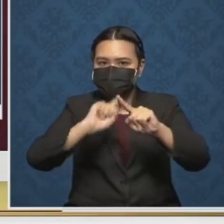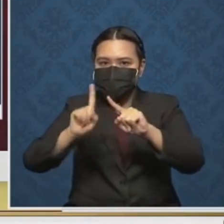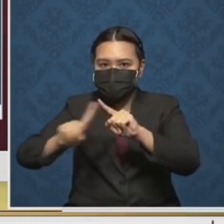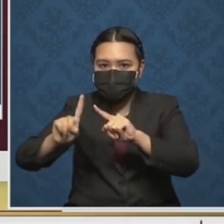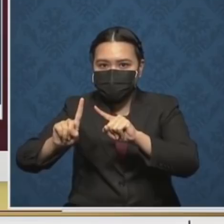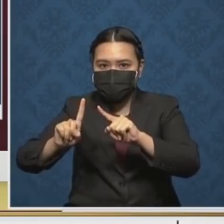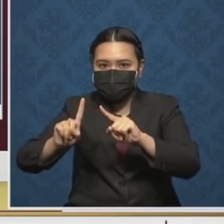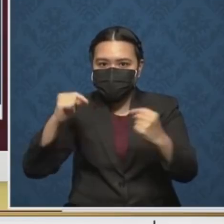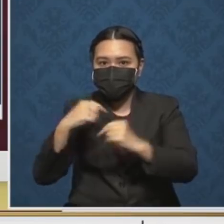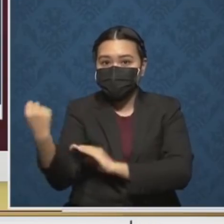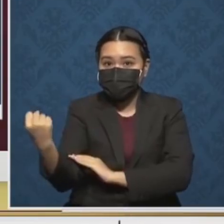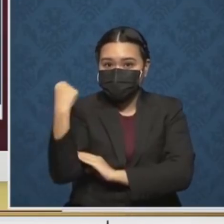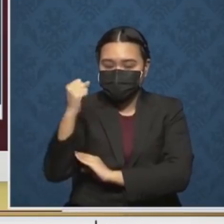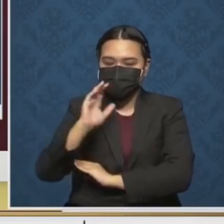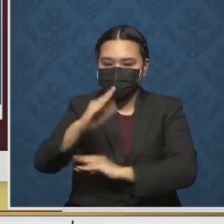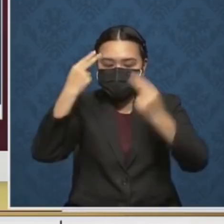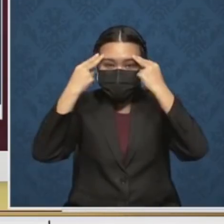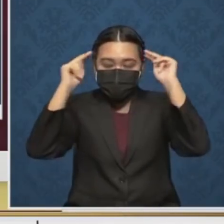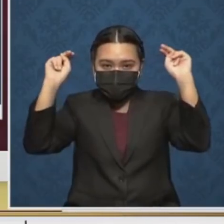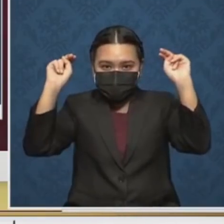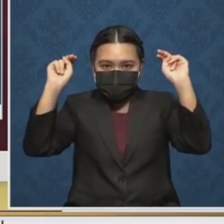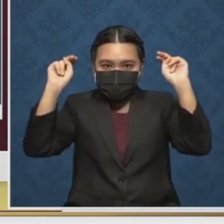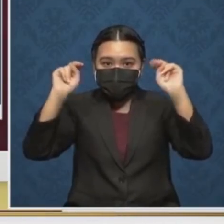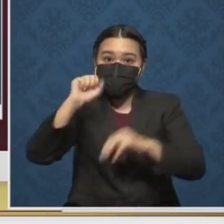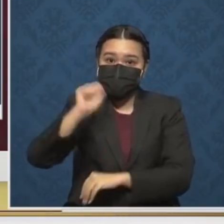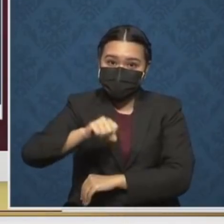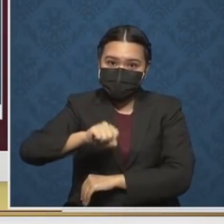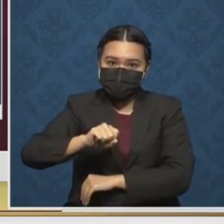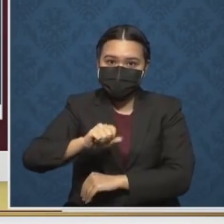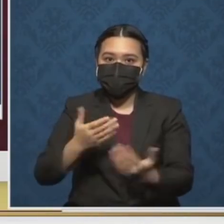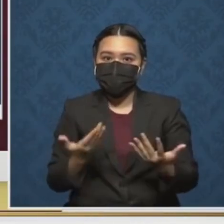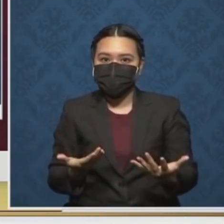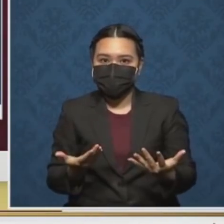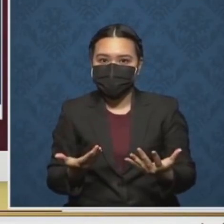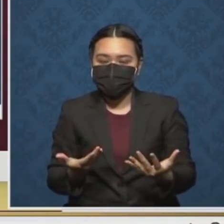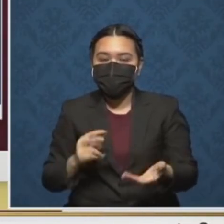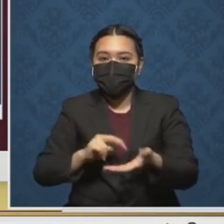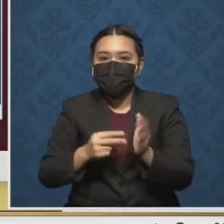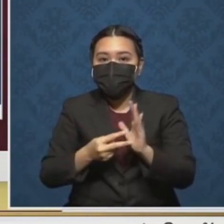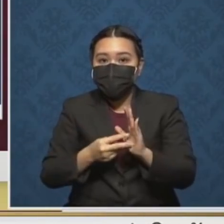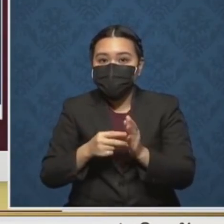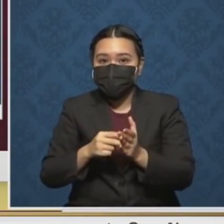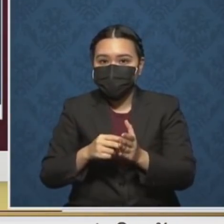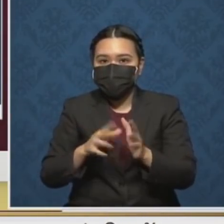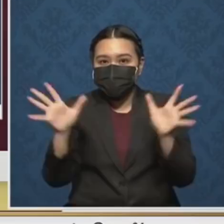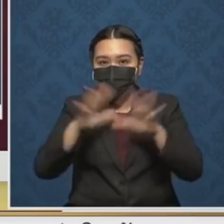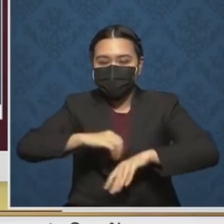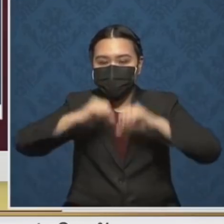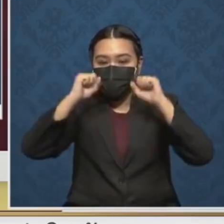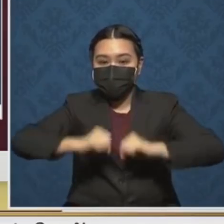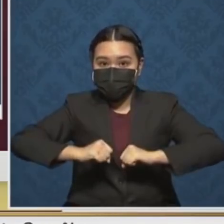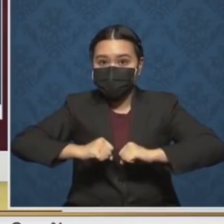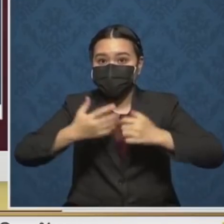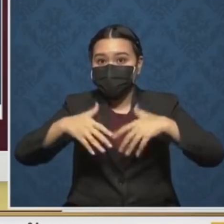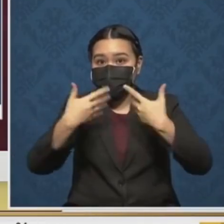อยู่ในอำนาจการเห็นชอบของนายกรัฐมนตรีใช่หรือไม่แบบนี้คือการเซ็นเช็คเปล่าให้กับนายกรัฐมนตรีโดยที่ไม่ได้มี